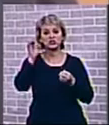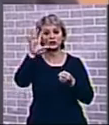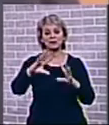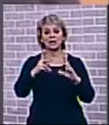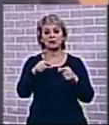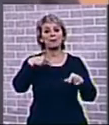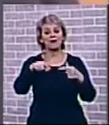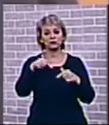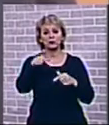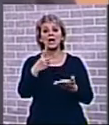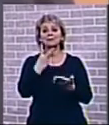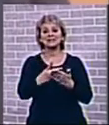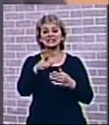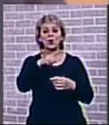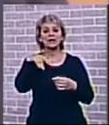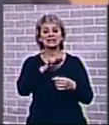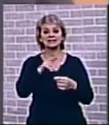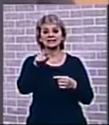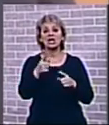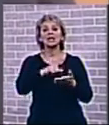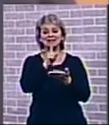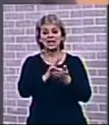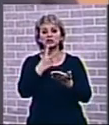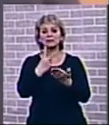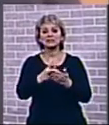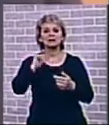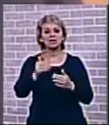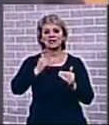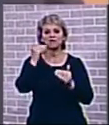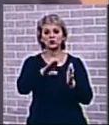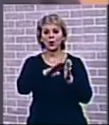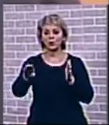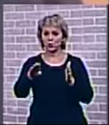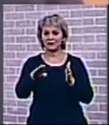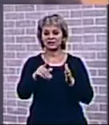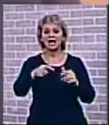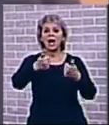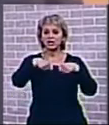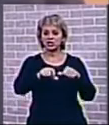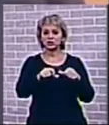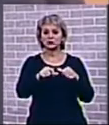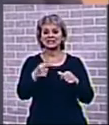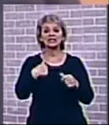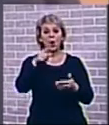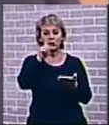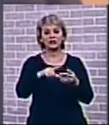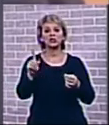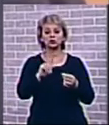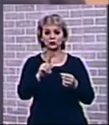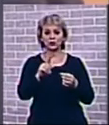чемпионат мира по футболу, представляем Россию и должны ее представить на самом высоком уровне организационном. И я уверен,